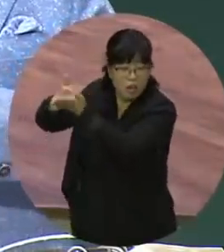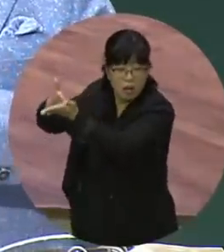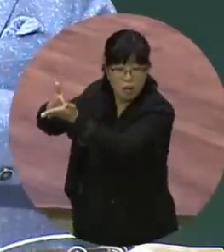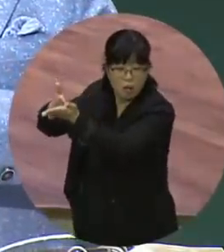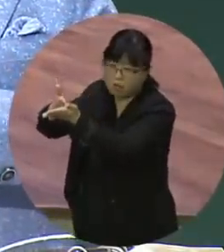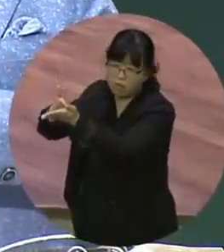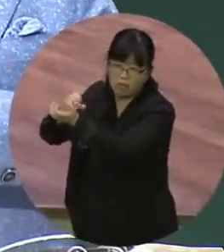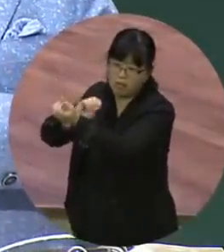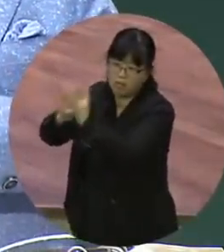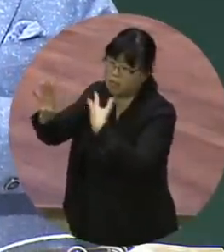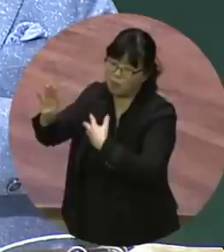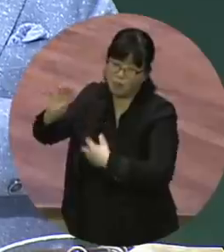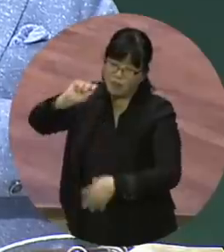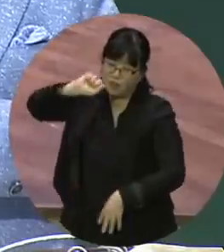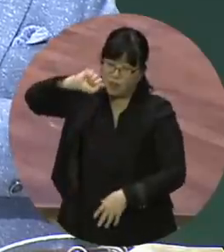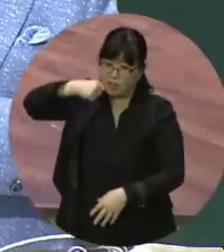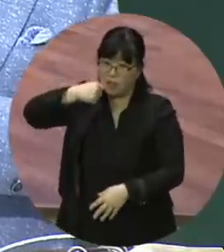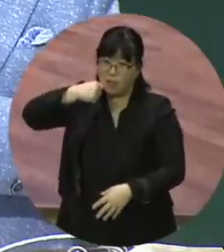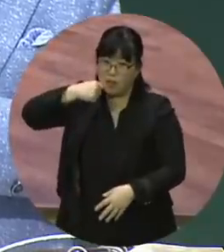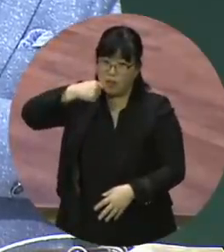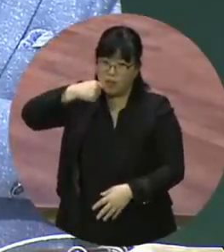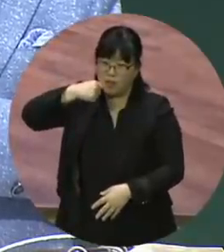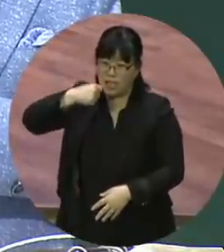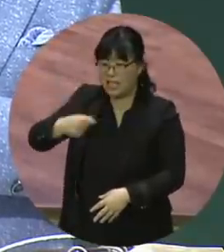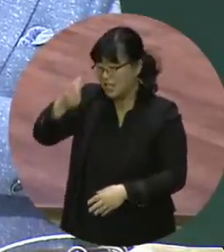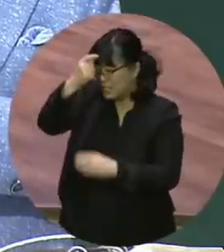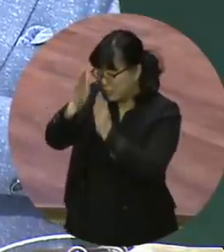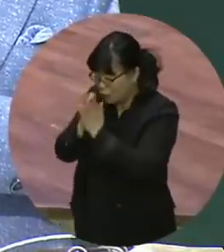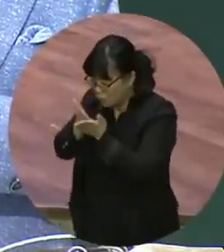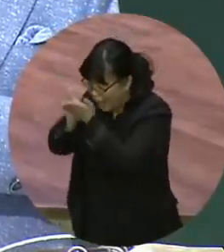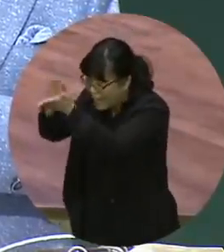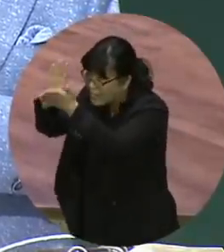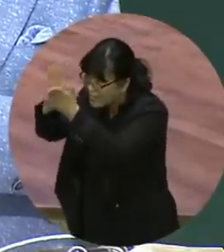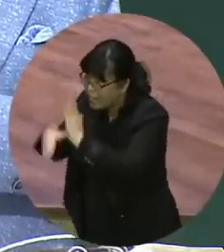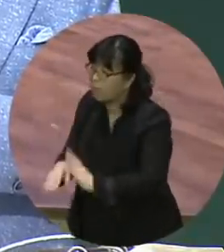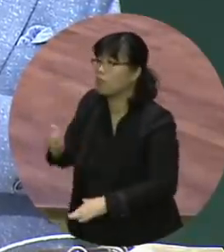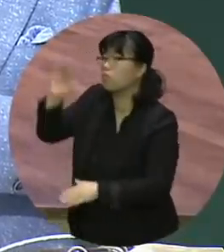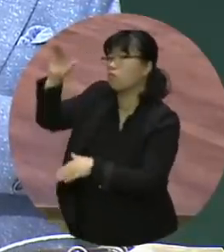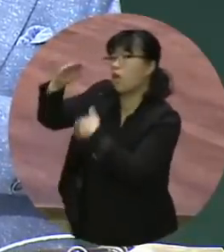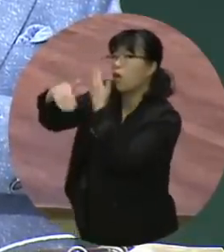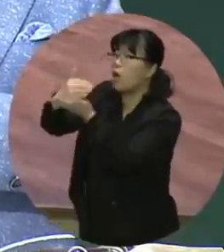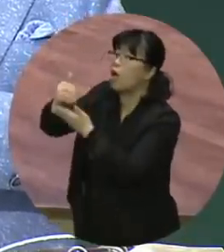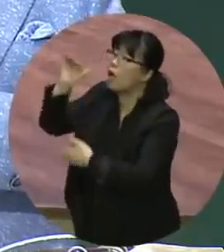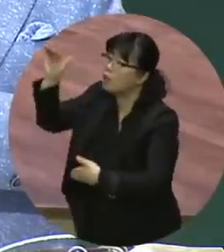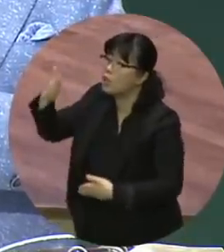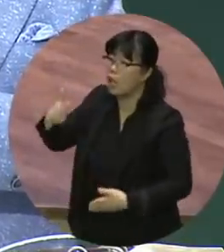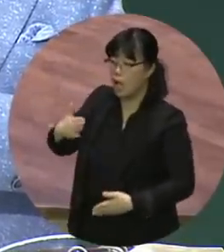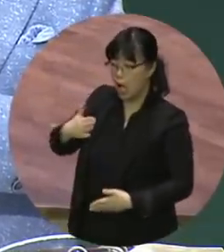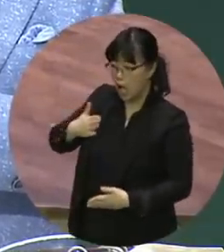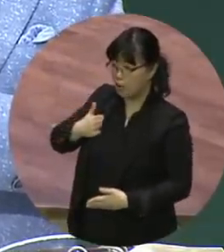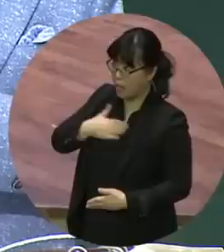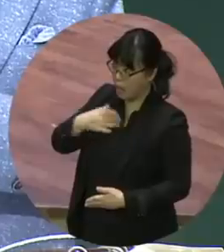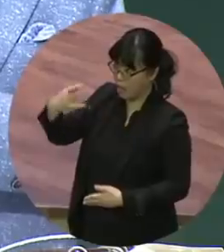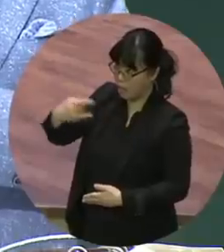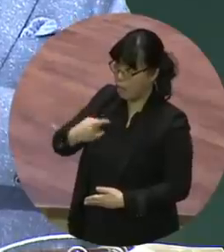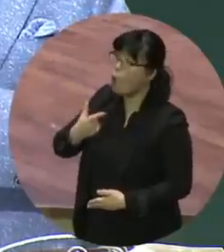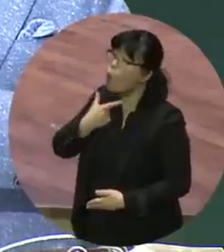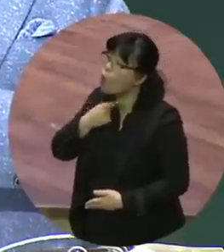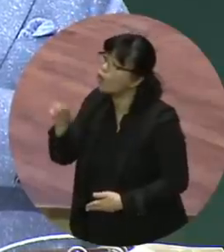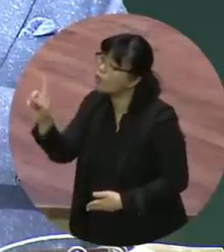하나님이 당신이 내게 원하신 게 무엇입니까? 이래 나가야 돼요. 차원이 틀려, 차원이. 질문이 차원이